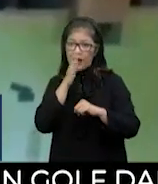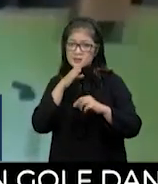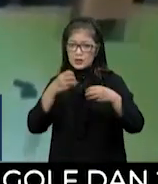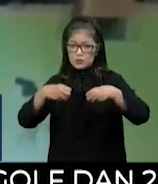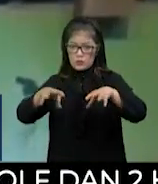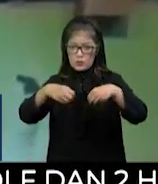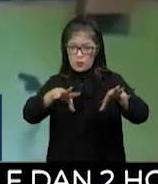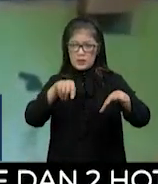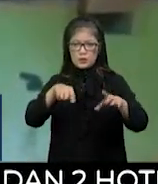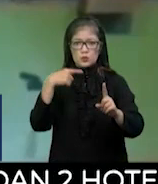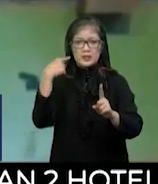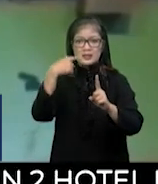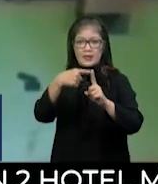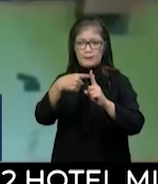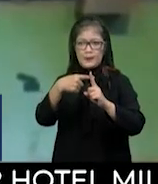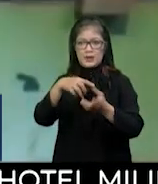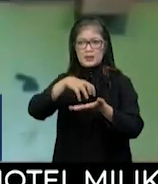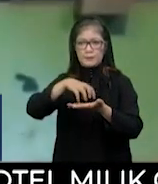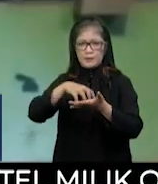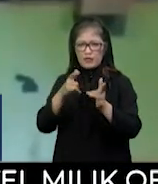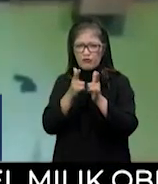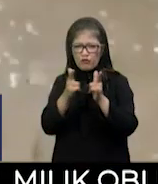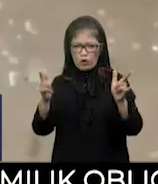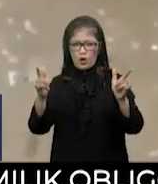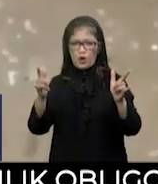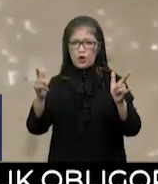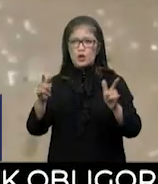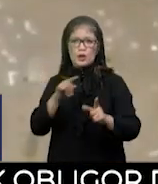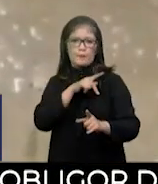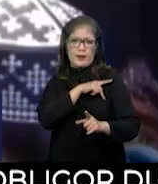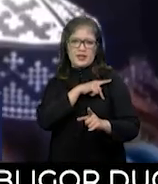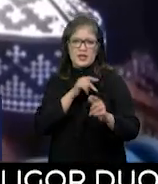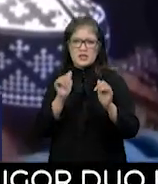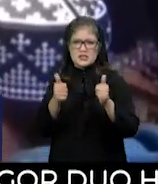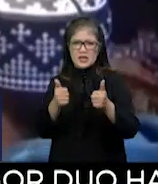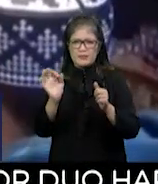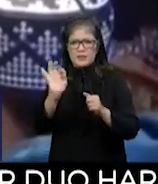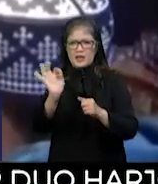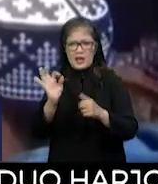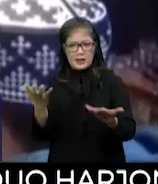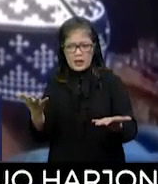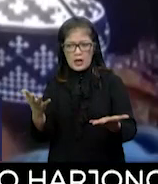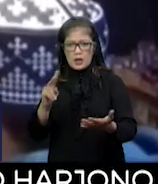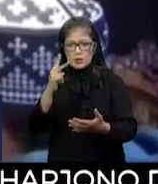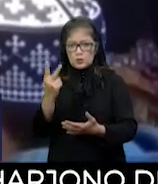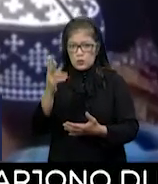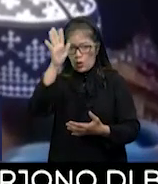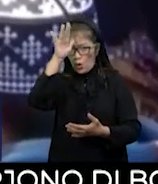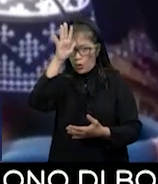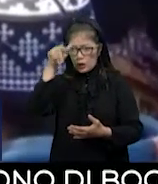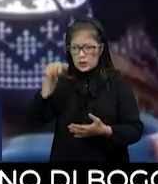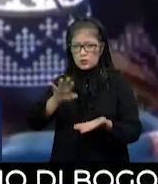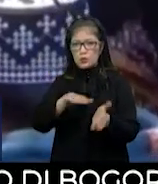hingga tidak adanya antisipasi panitia atas membludaknya penonton. Bahkan dua boboto, Ahmad Solihin dan Sofiana Yusuf,